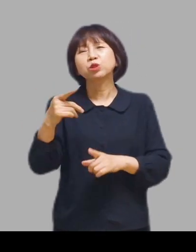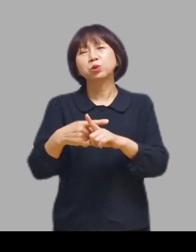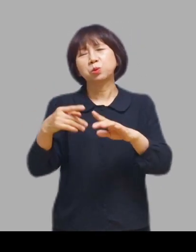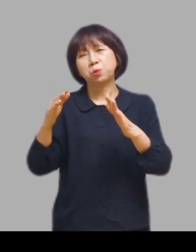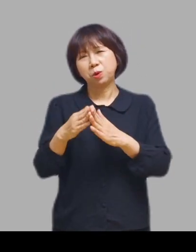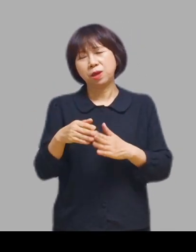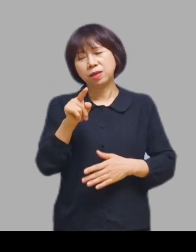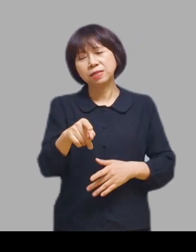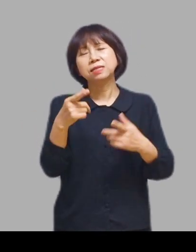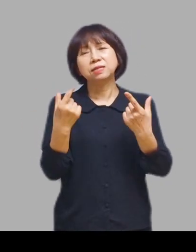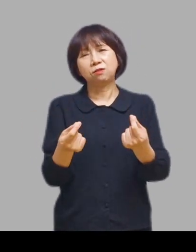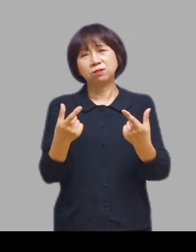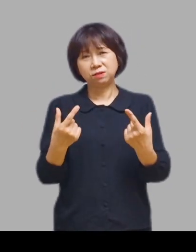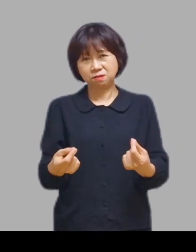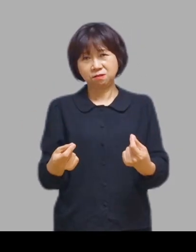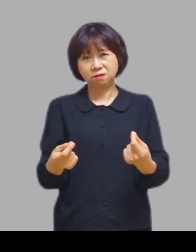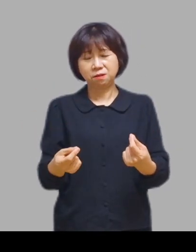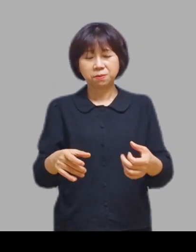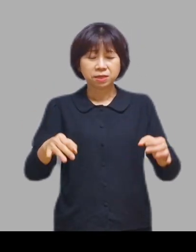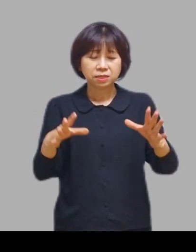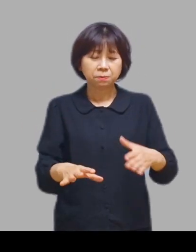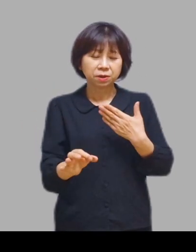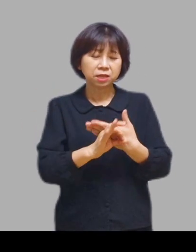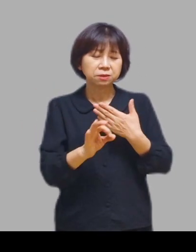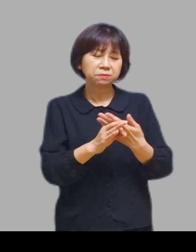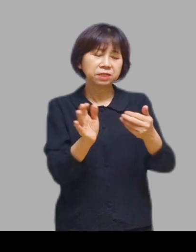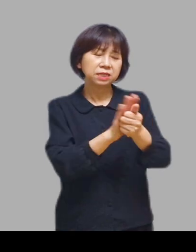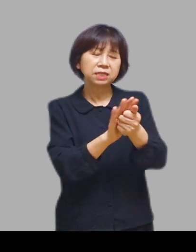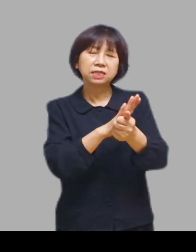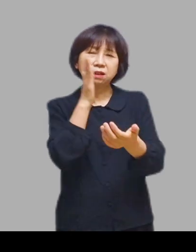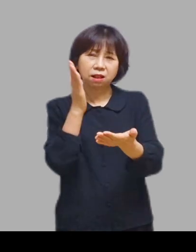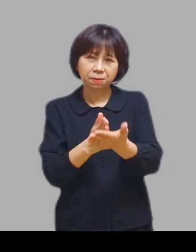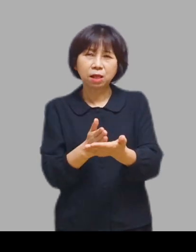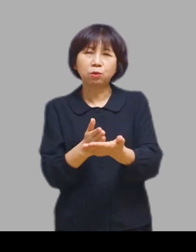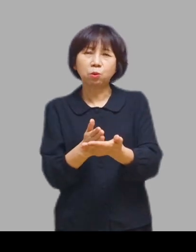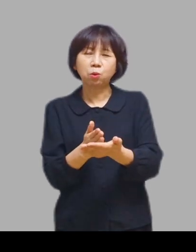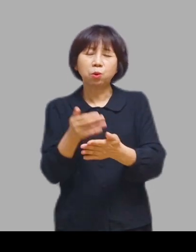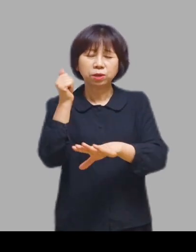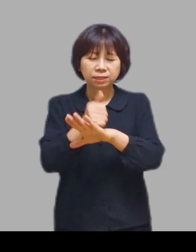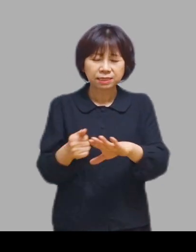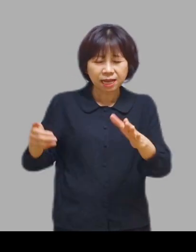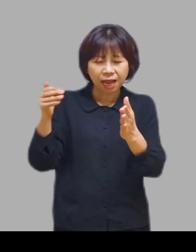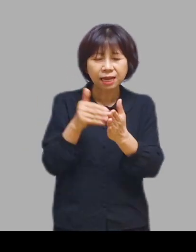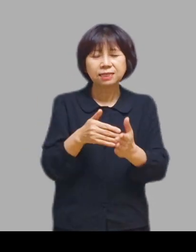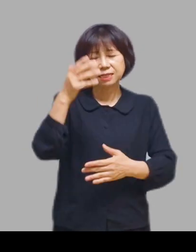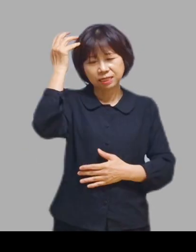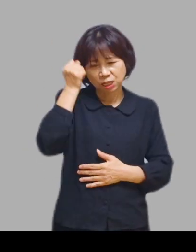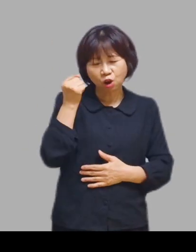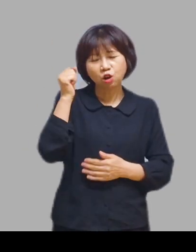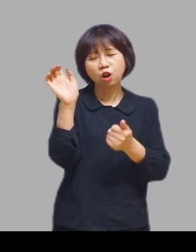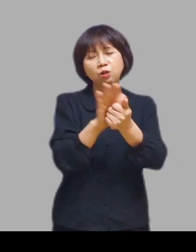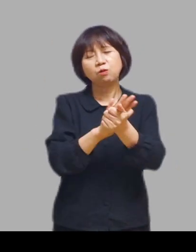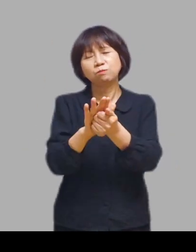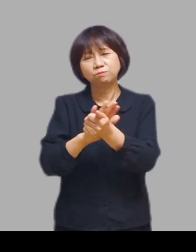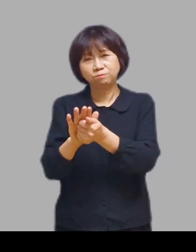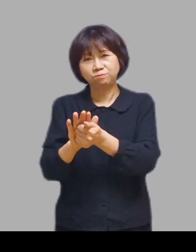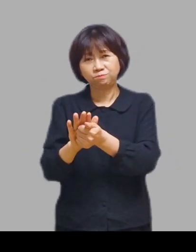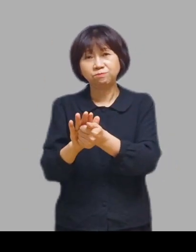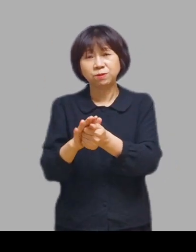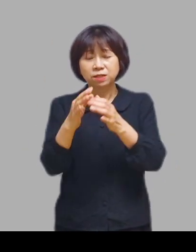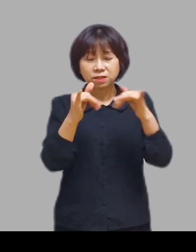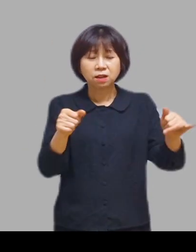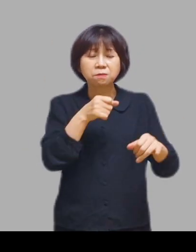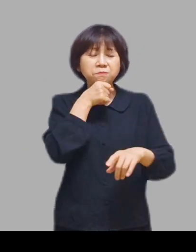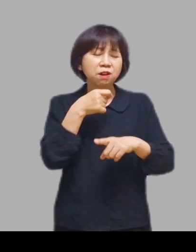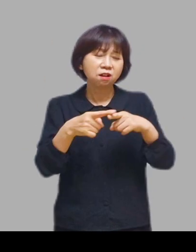되었으면 좋겠습니다. 잠깐 친절한 교회가 아니라 사람을 끝까지 기억하는 교회. 사람을 판단하는 교회가 아니고